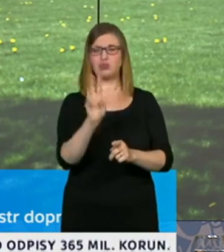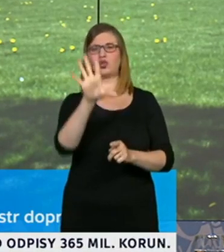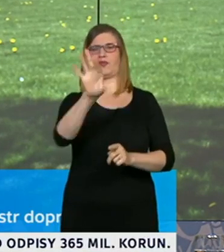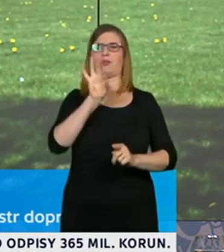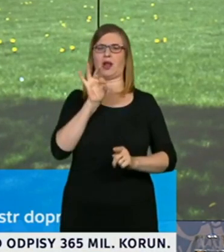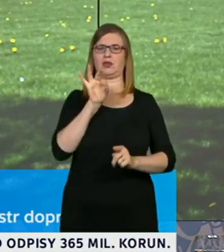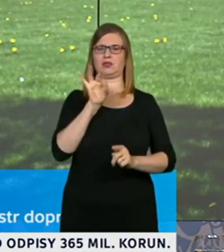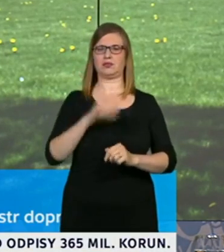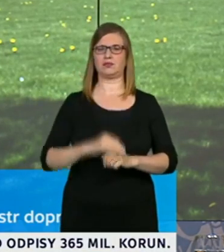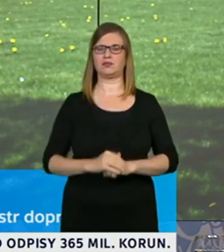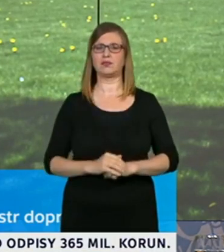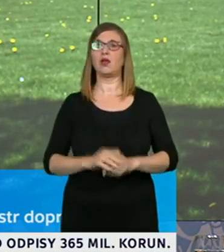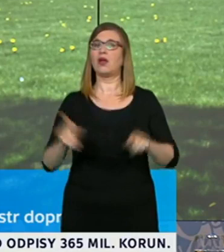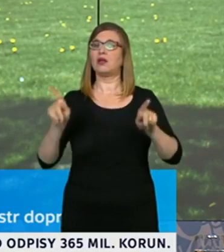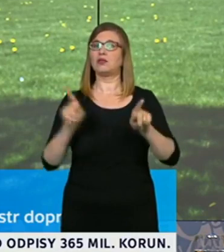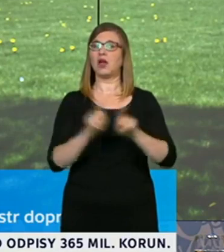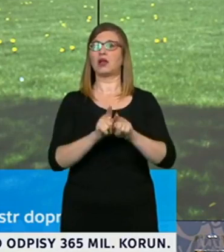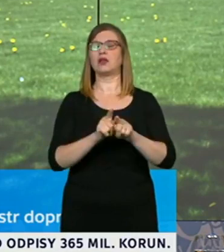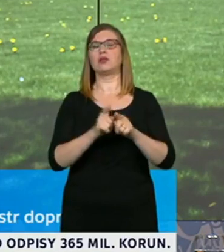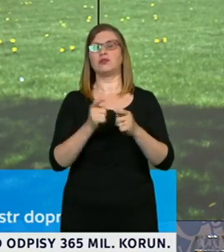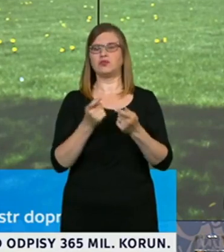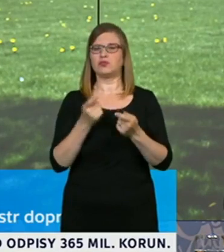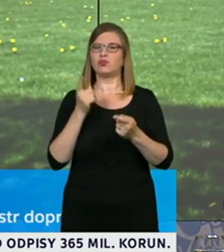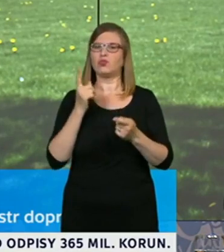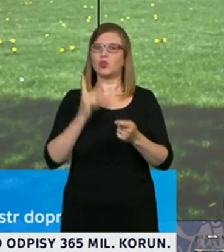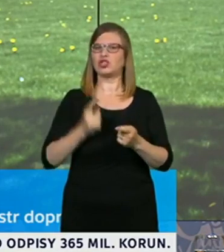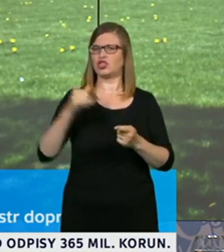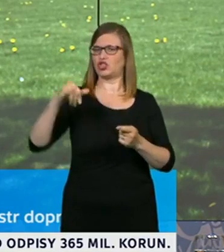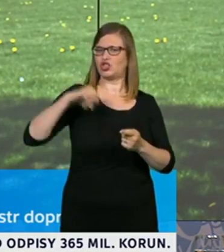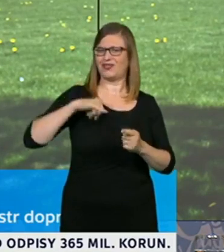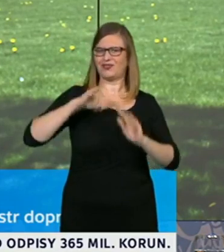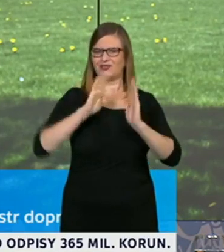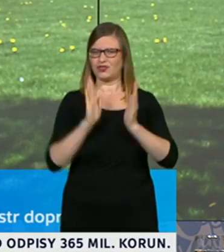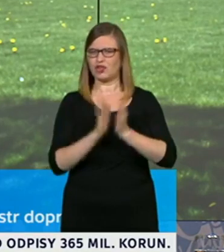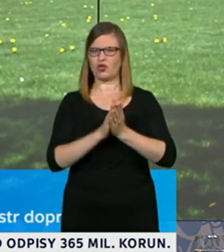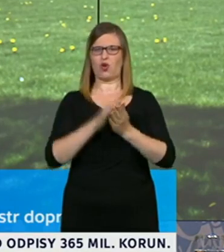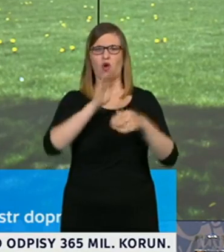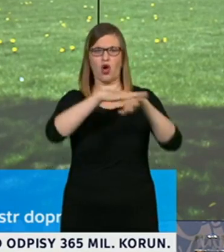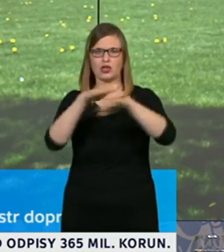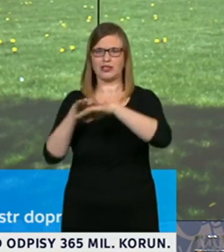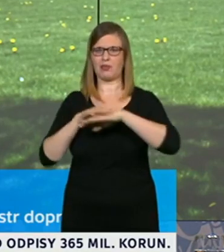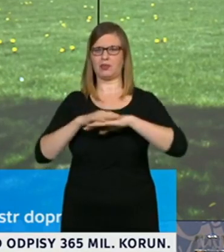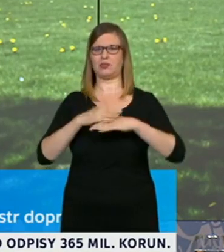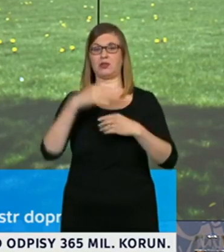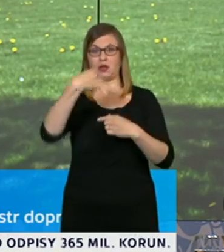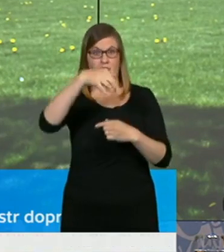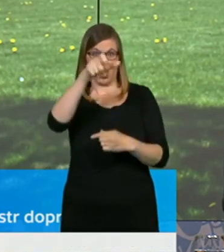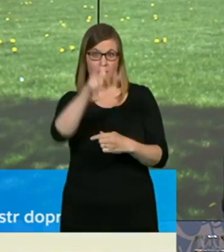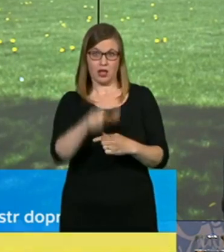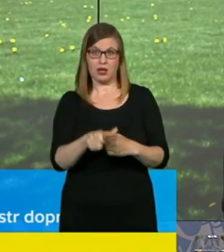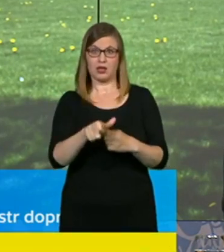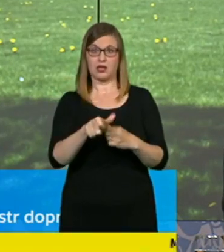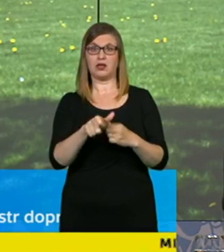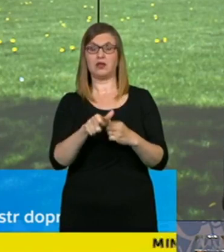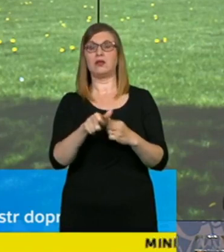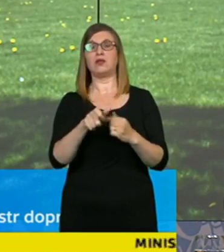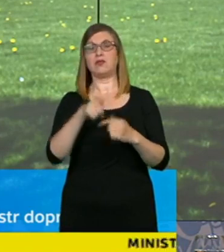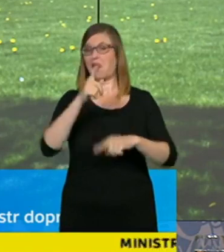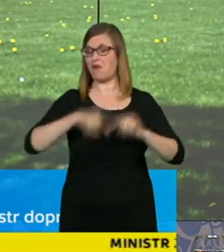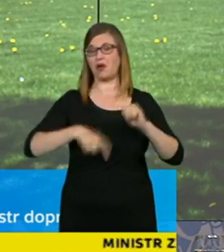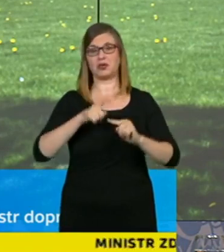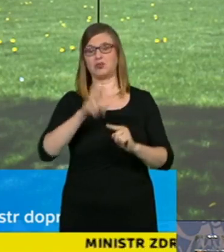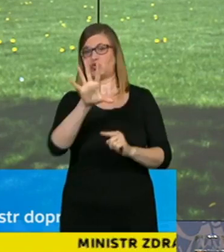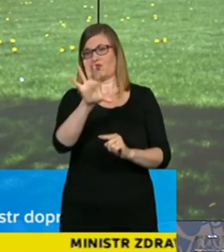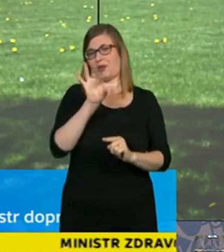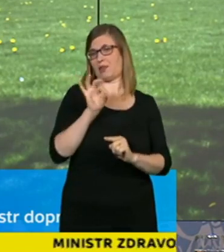výběru dodavatele opět za předpokladu, že se bude jednat o jediného účastníka, a současně